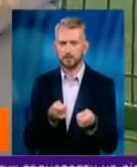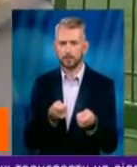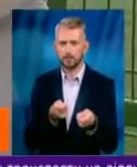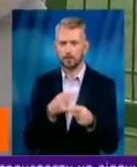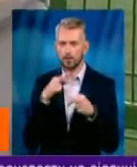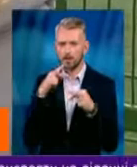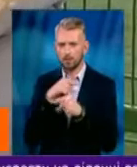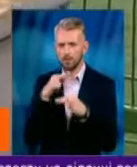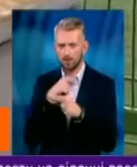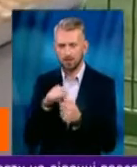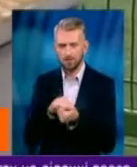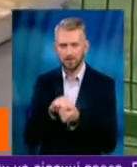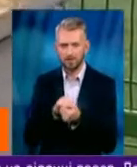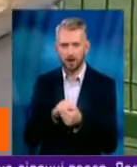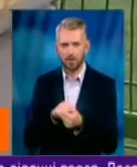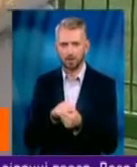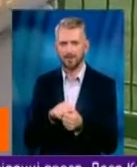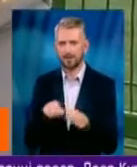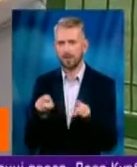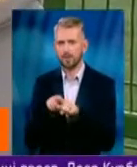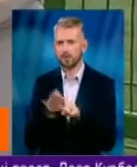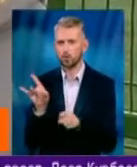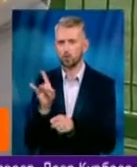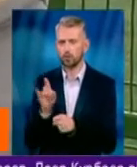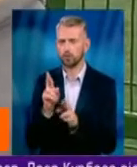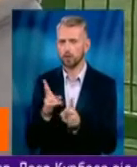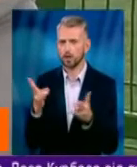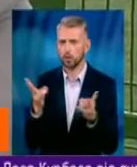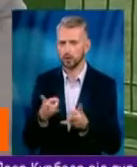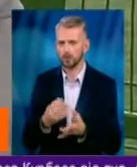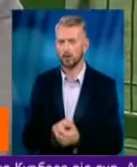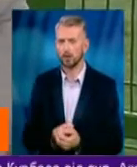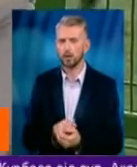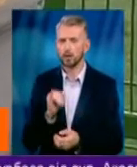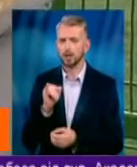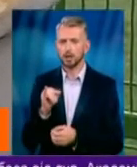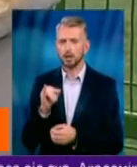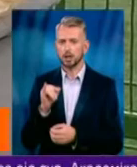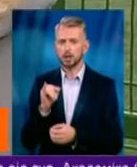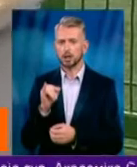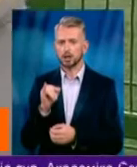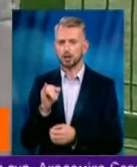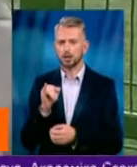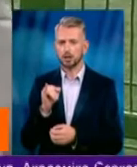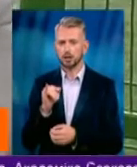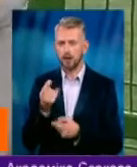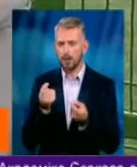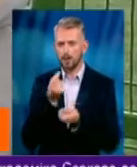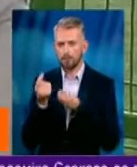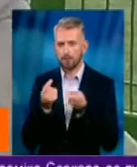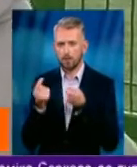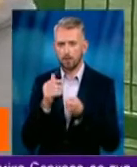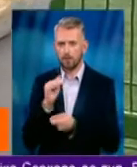невірні фракції, не такого розміру, як необхідно. І верхньої фракції мілкої,